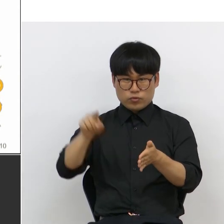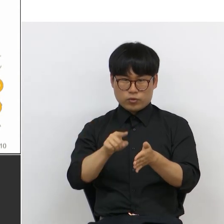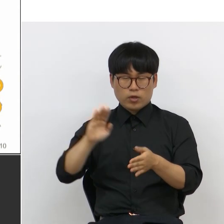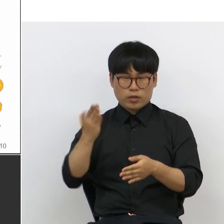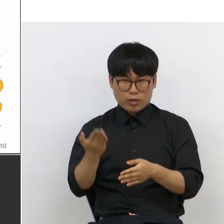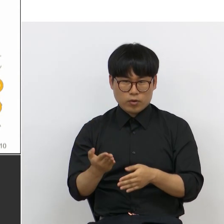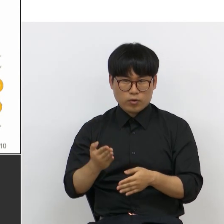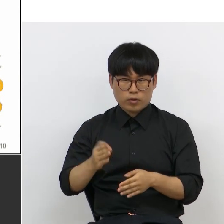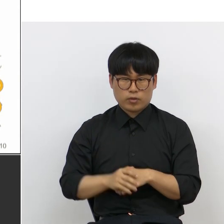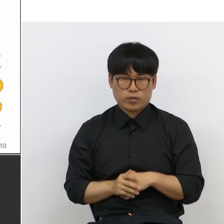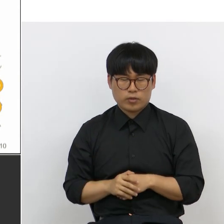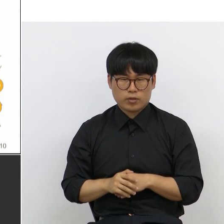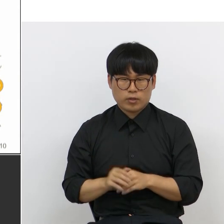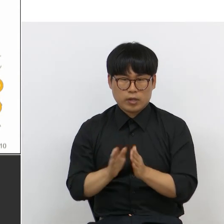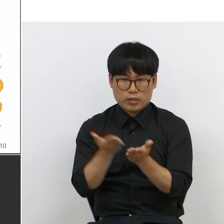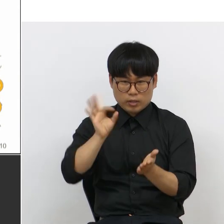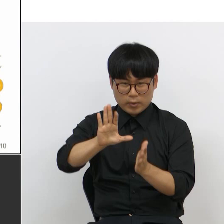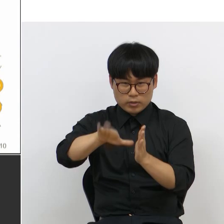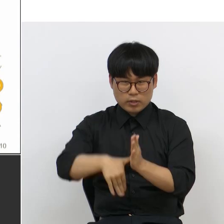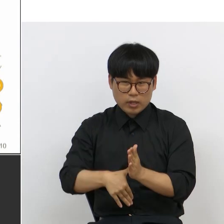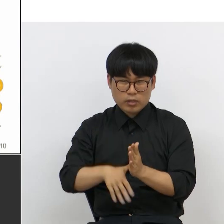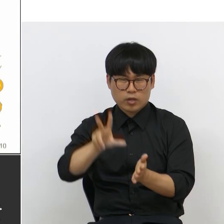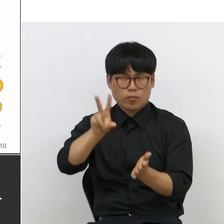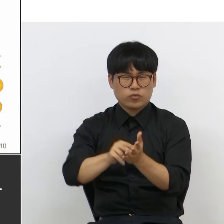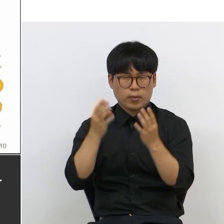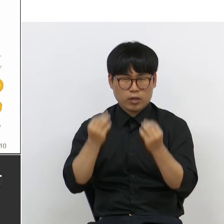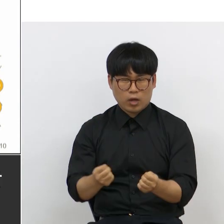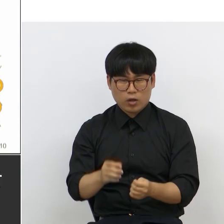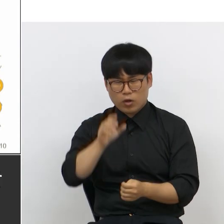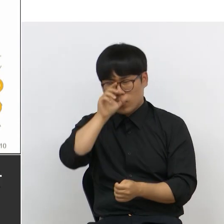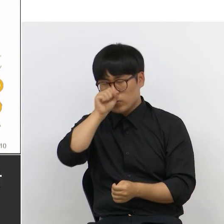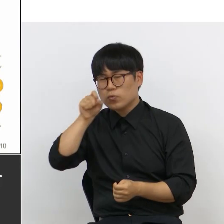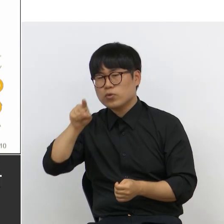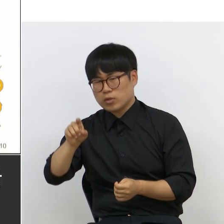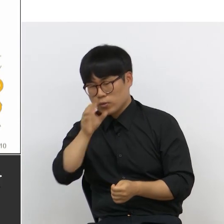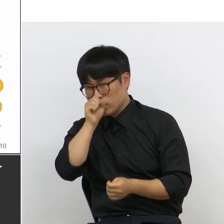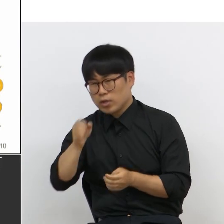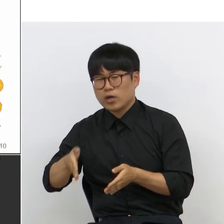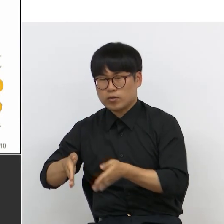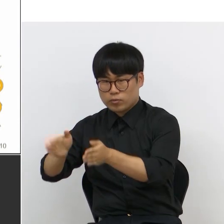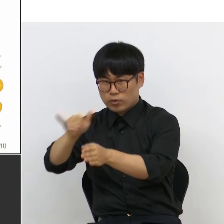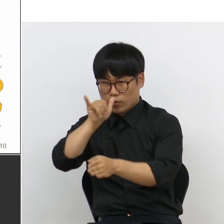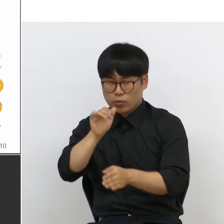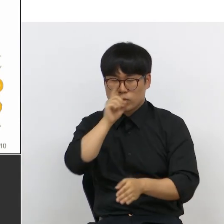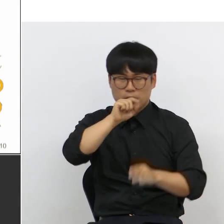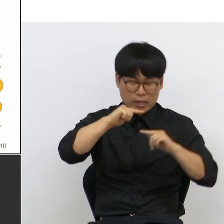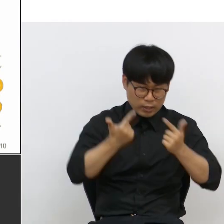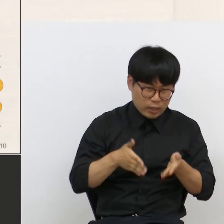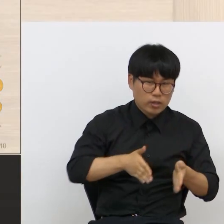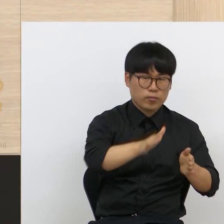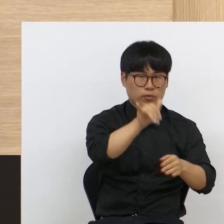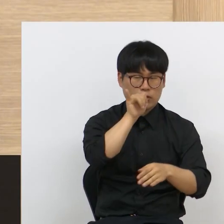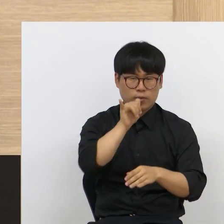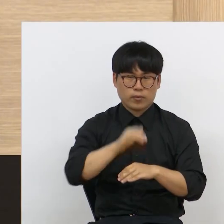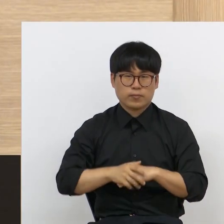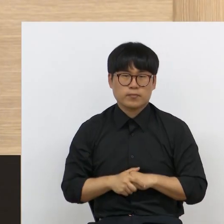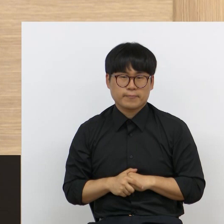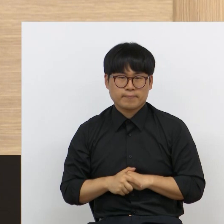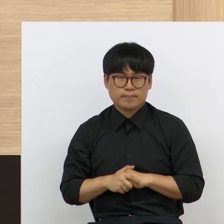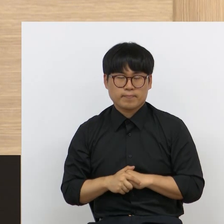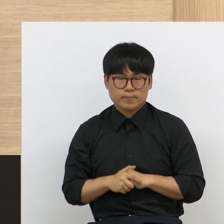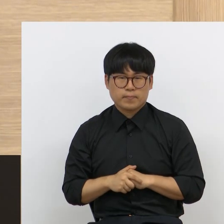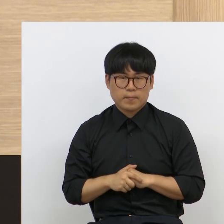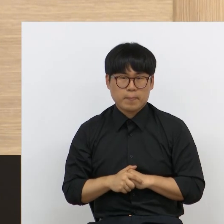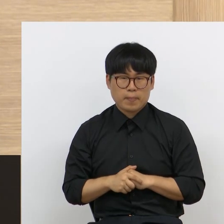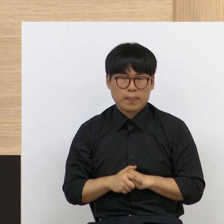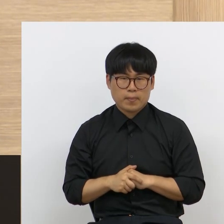논문을 자세히 들여다보면 아직 논란의 여지가 많습니다. 좋다라는 쪽도 있고 아니라는 쪽도 있고, 전류의 소모가 이쪽이 좀 더 좋다, 이쪽은 더